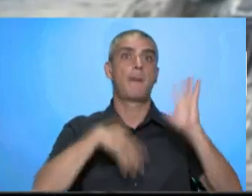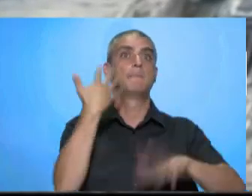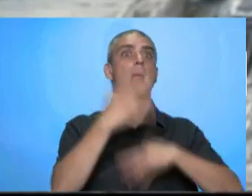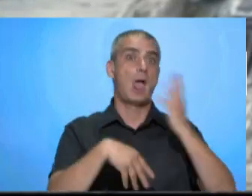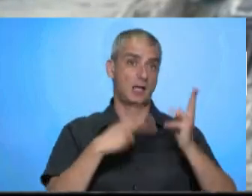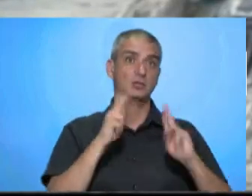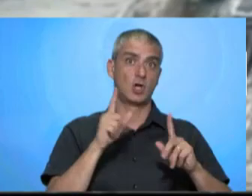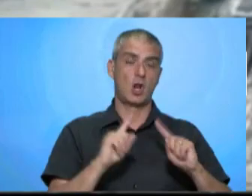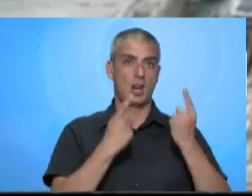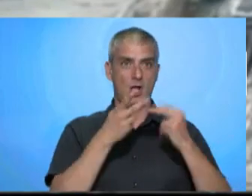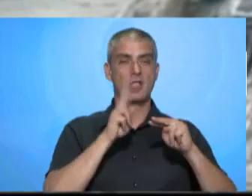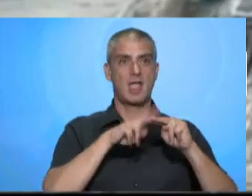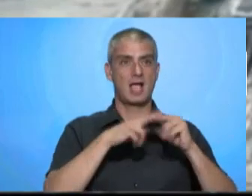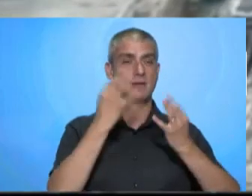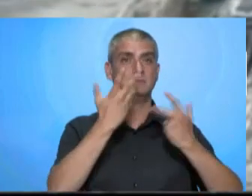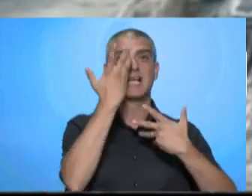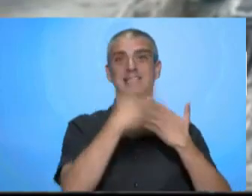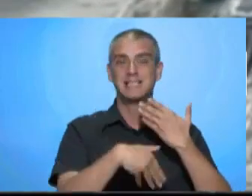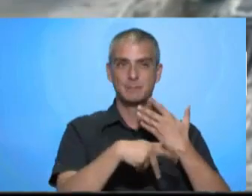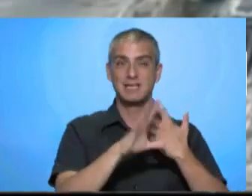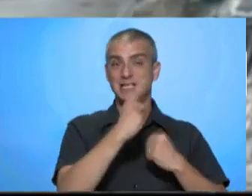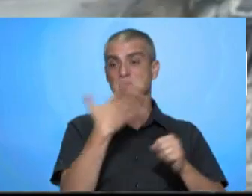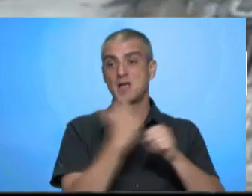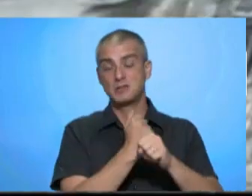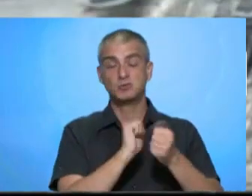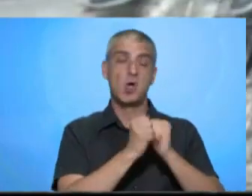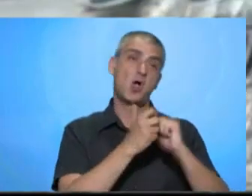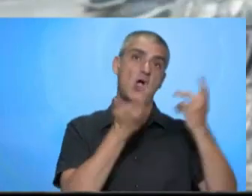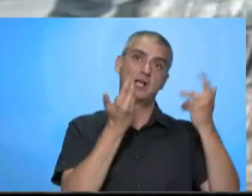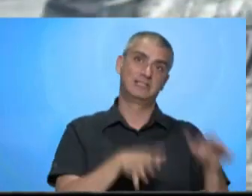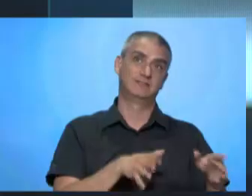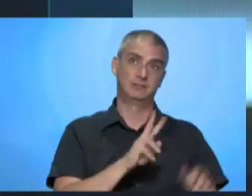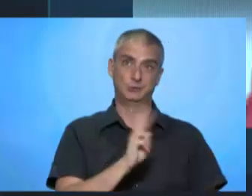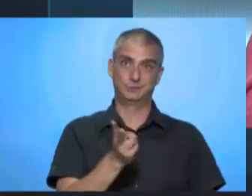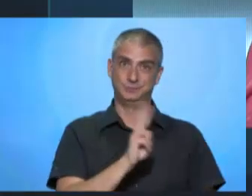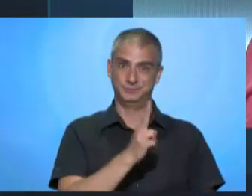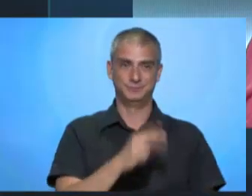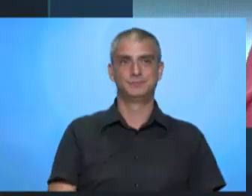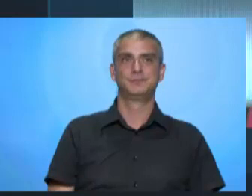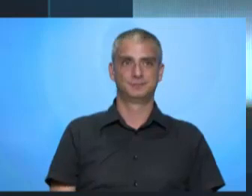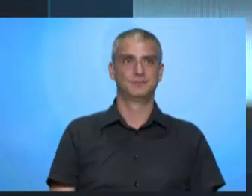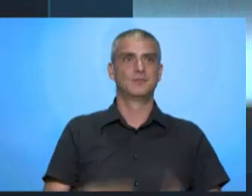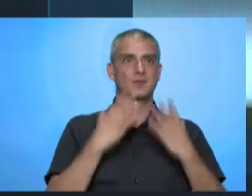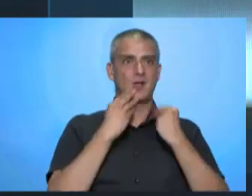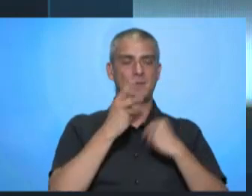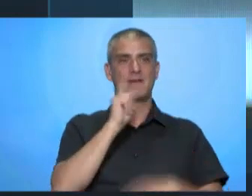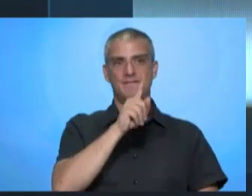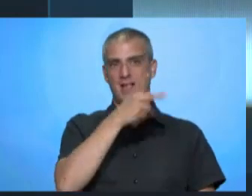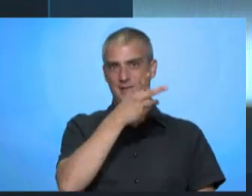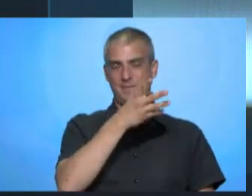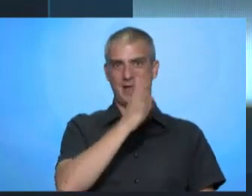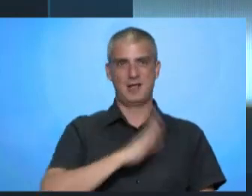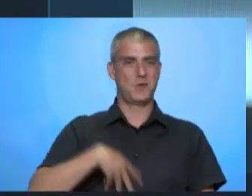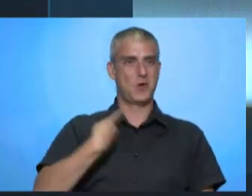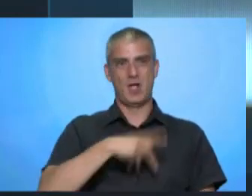שעלול להתרחש אחרי המשחק, בין אם הם ינצחו ובין אם הם יפסידו. אנטוניה, תודה רבה לך. ובזאגרב נמצא